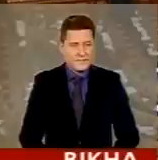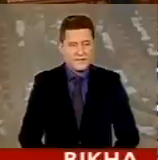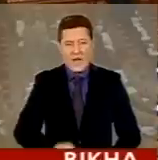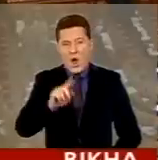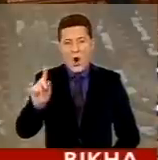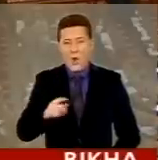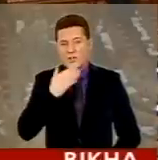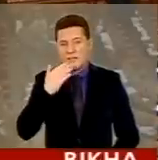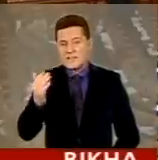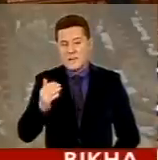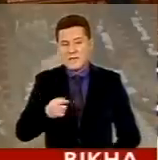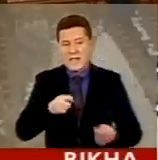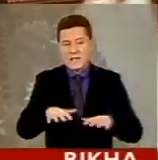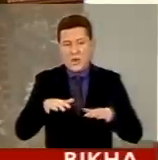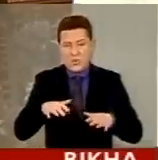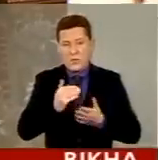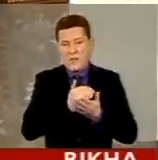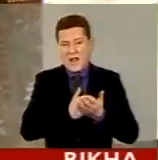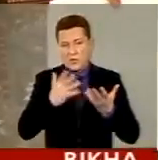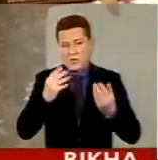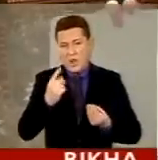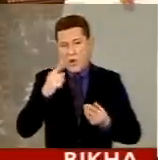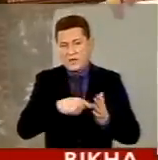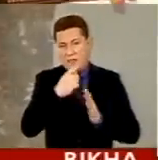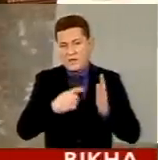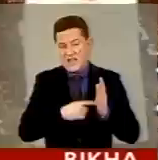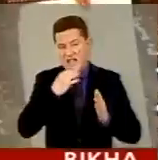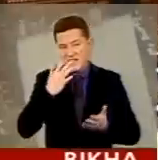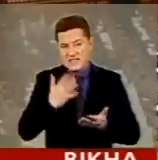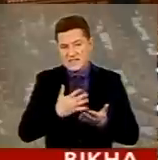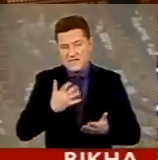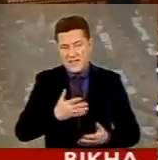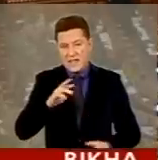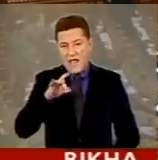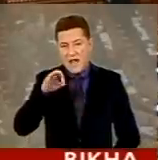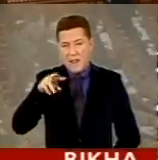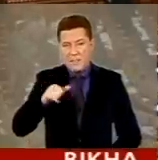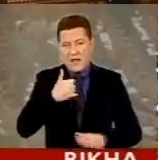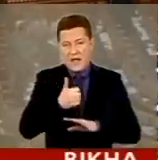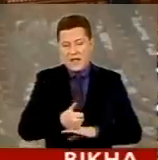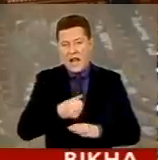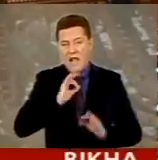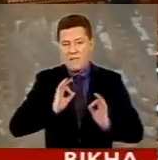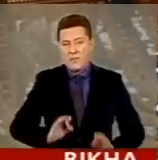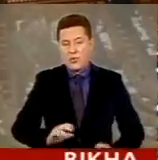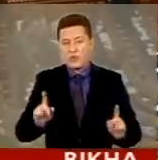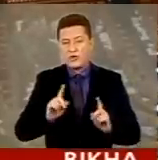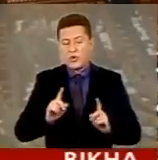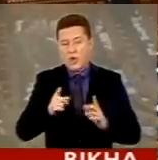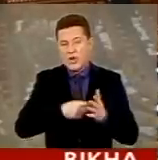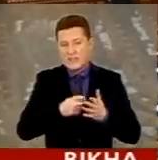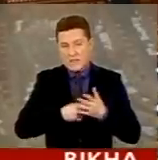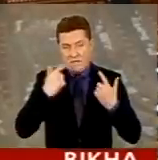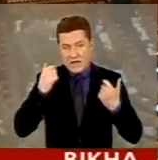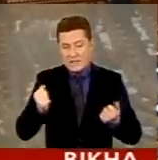Година запитань до уряду, а в порядку денному всього одне єдине питання. Це звіт Віталія Єрема, генерального прокурора, щодо розслідування резонансних